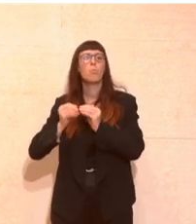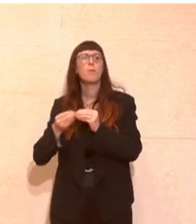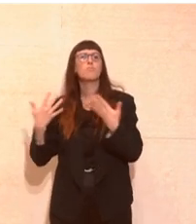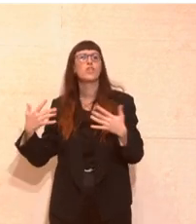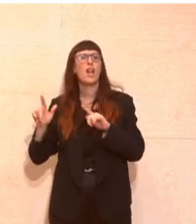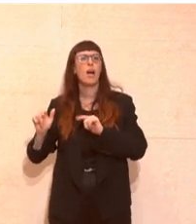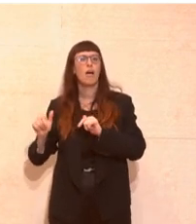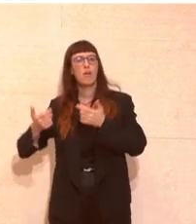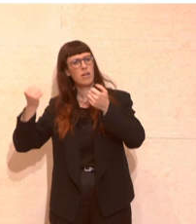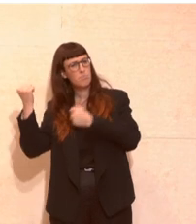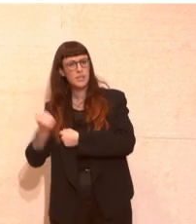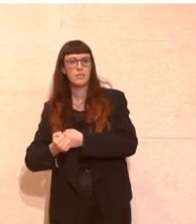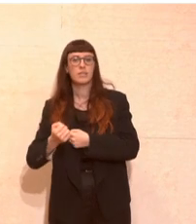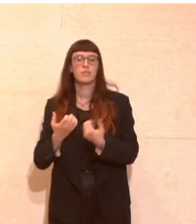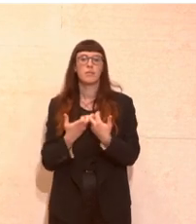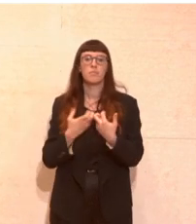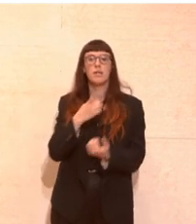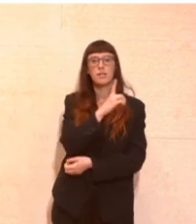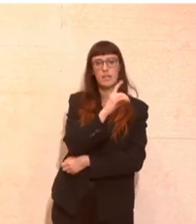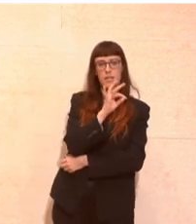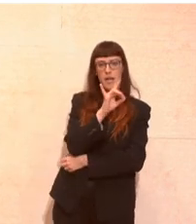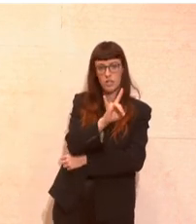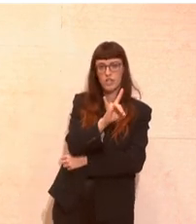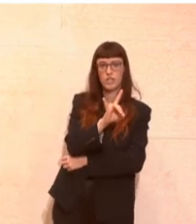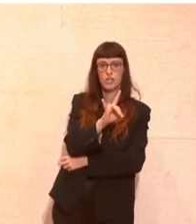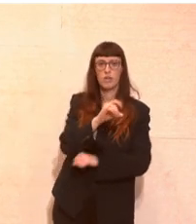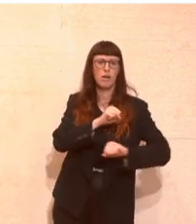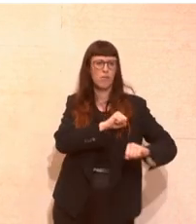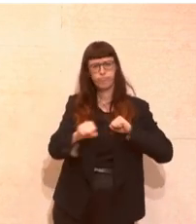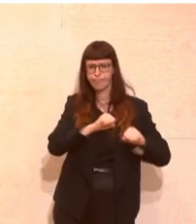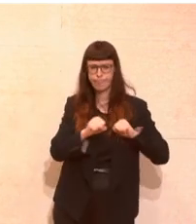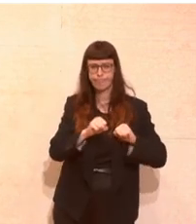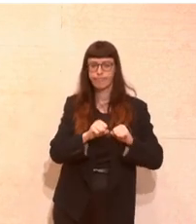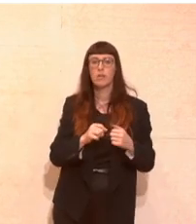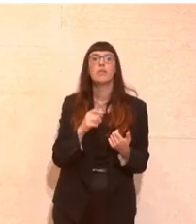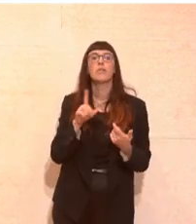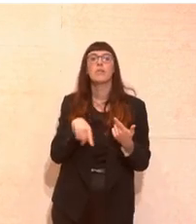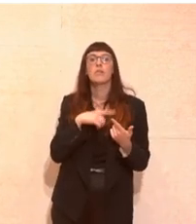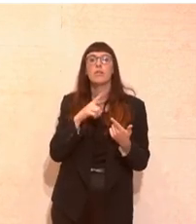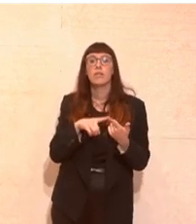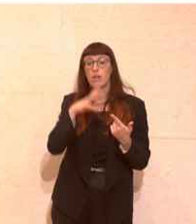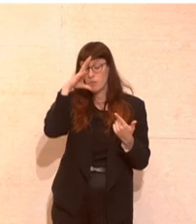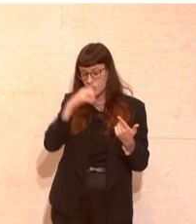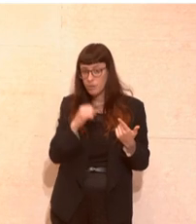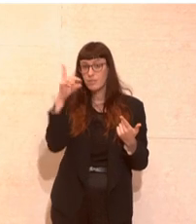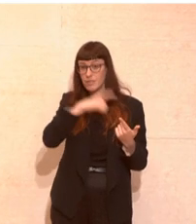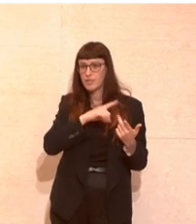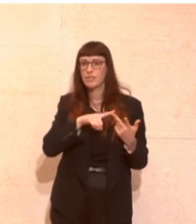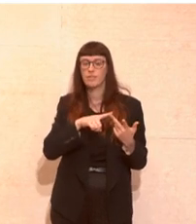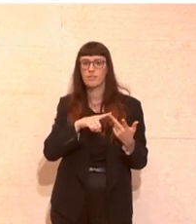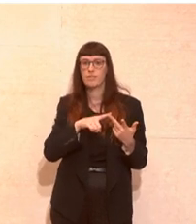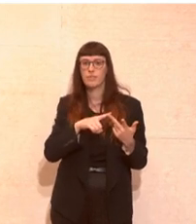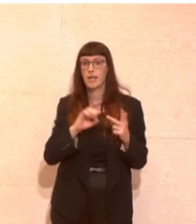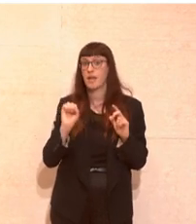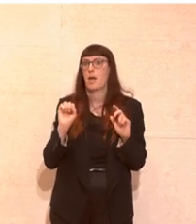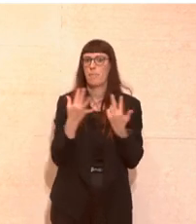trouble déficit de l'attention avec hyperactivité, ça c'est quand vous avez la combinaison déficit de l'attention, hyperactivité,